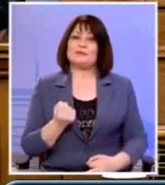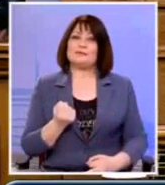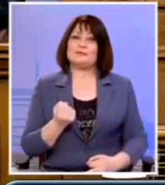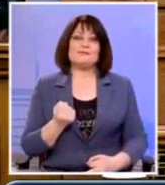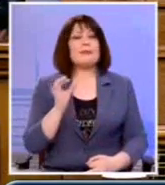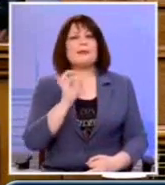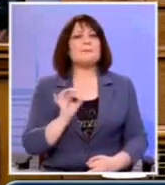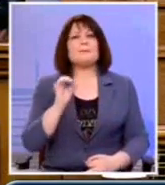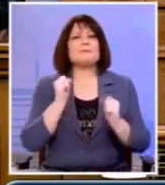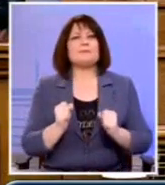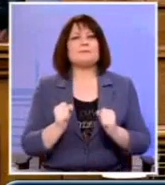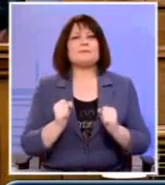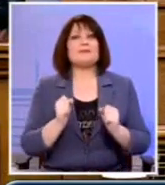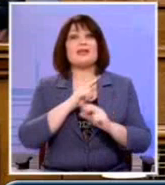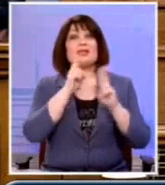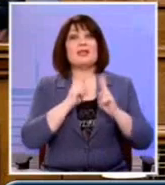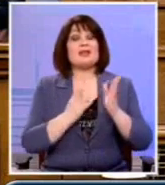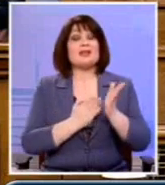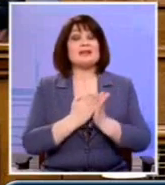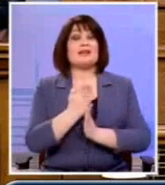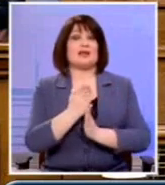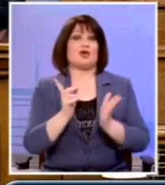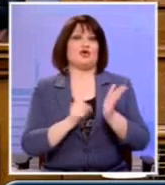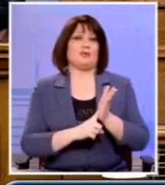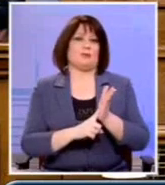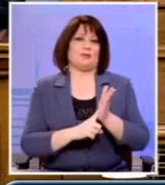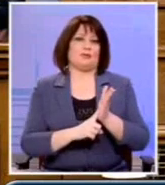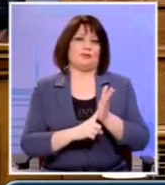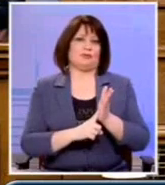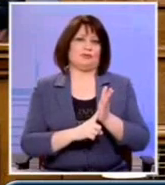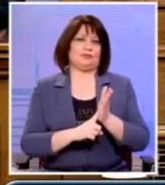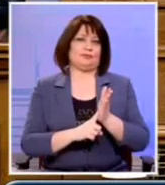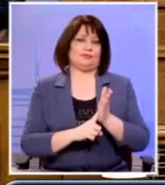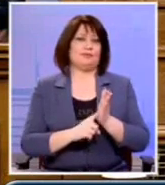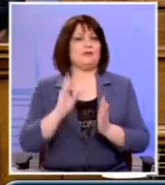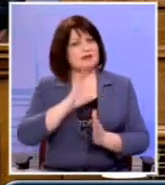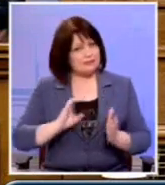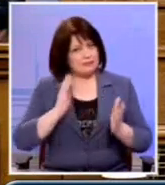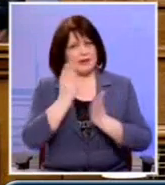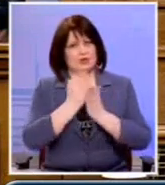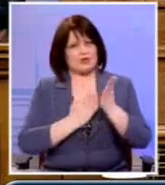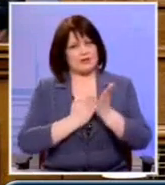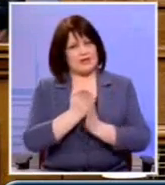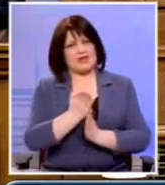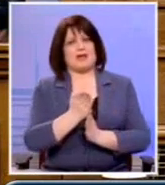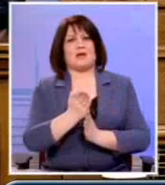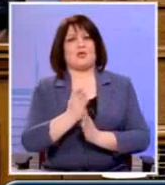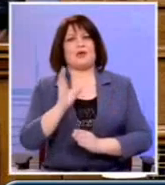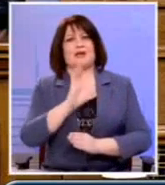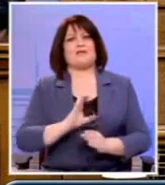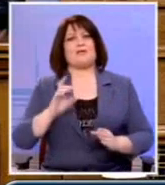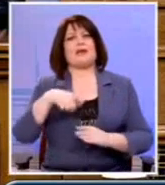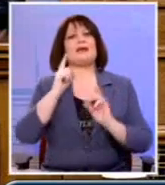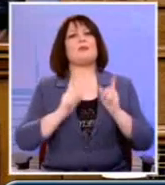εδράζονται στη διεθνή νομιμότητα και στο διεθνές δίκαιο. Και στο ευρωπαϊκό δίκαιο και στην ευρωπαϊκή